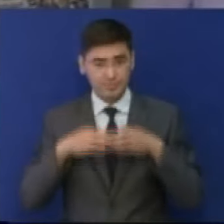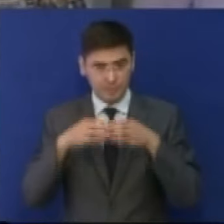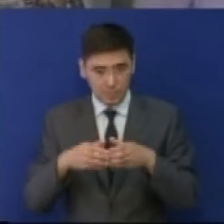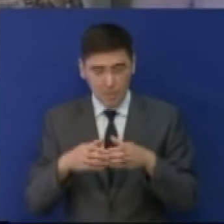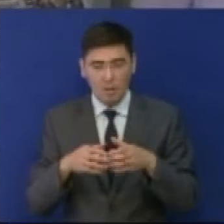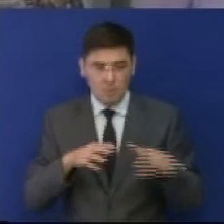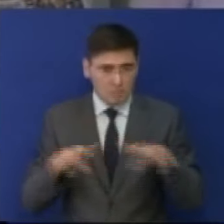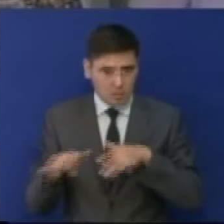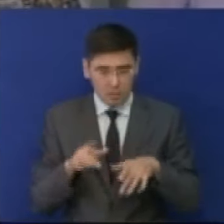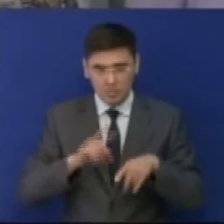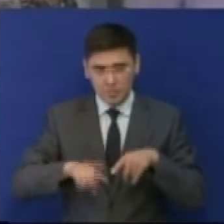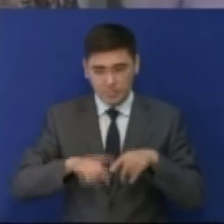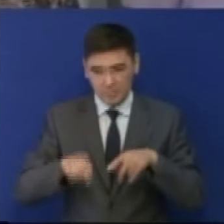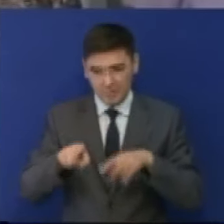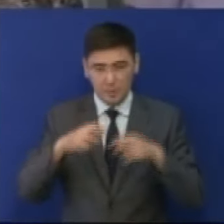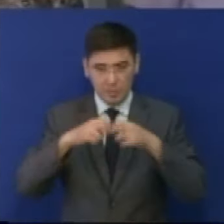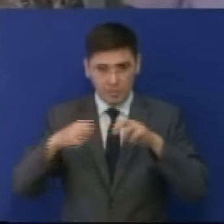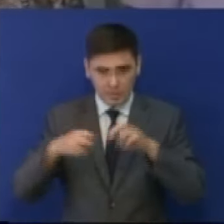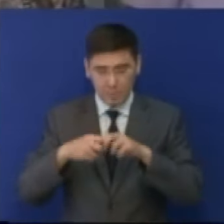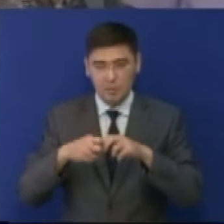срочном порядке пробудировать, и чтобы